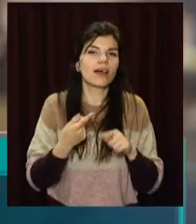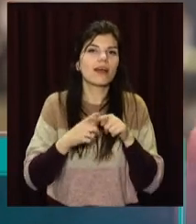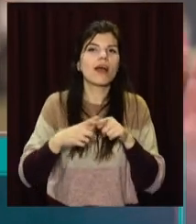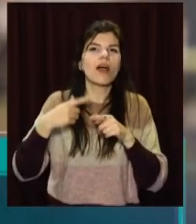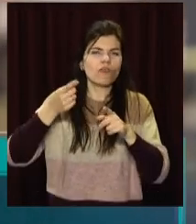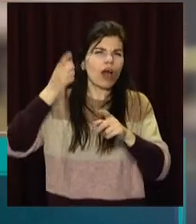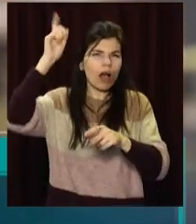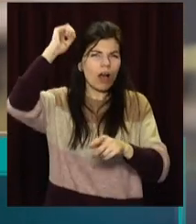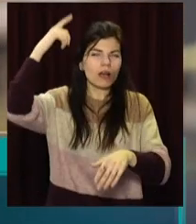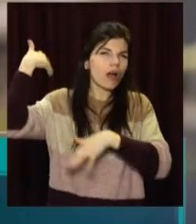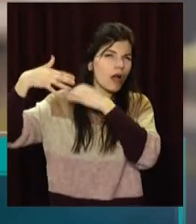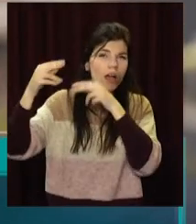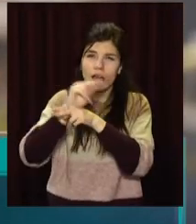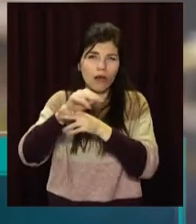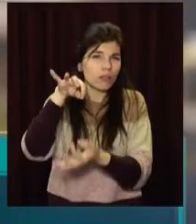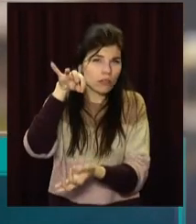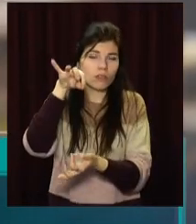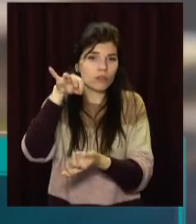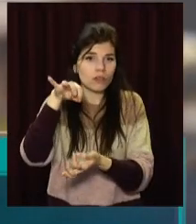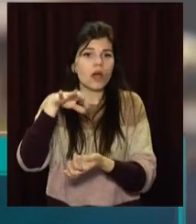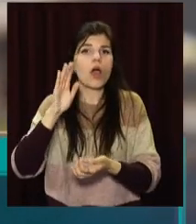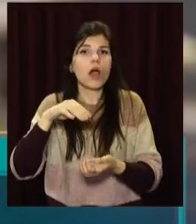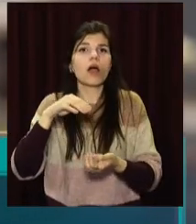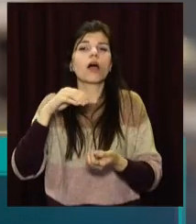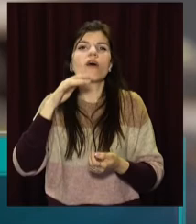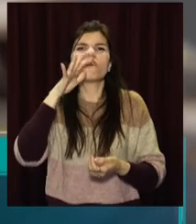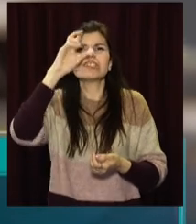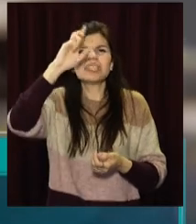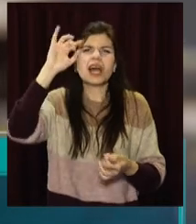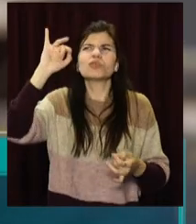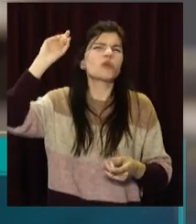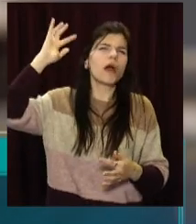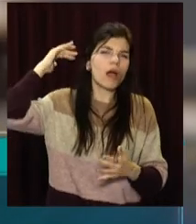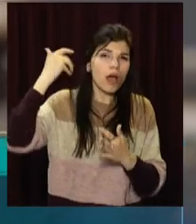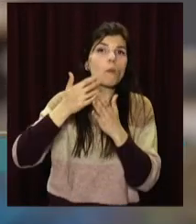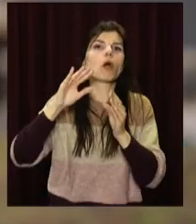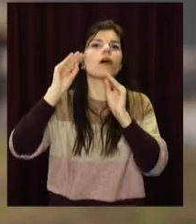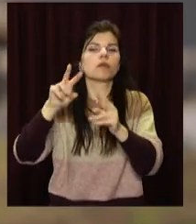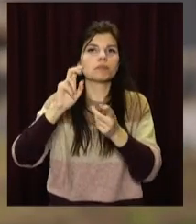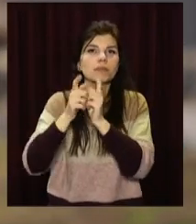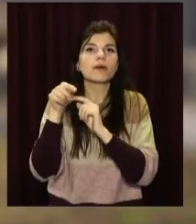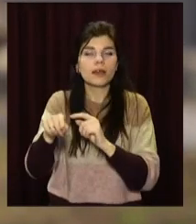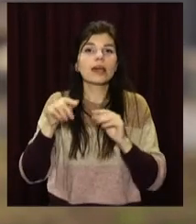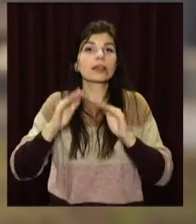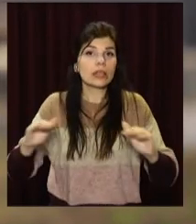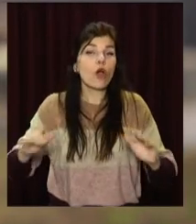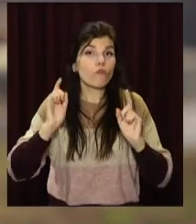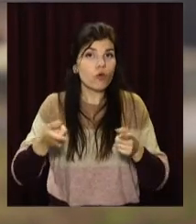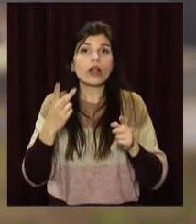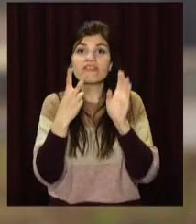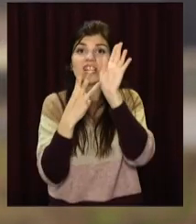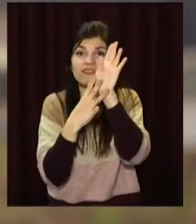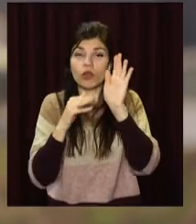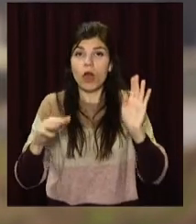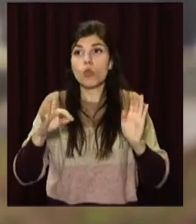було це приміщення. Ну, потім з нього зробили дитячий садочок. Приміщення розраховане на 28 дітей. В даний час